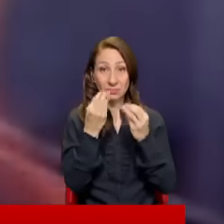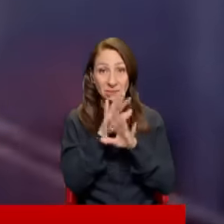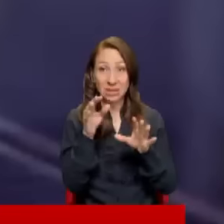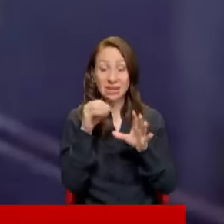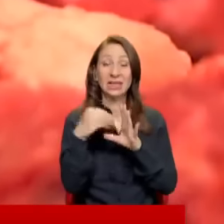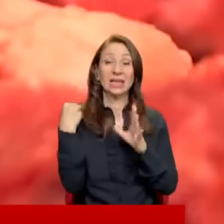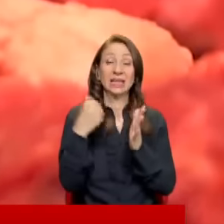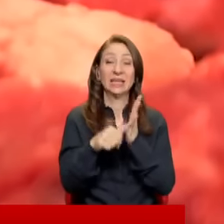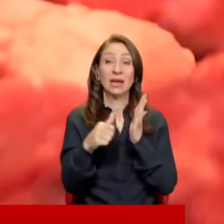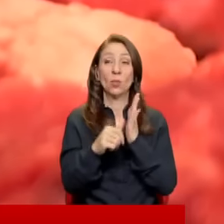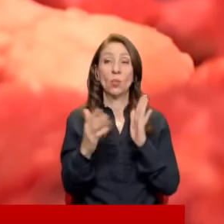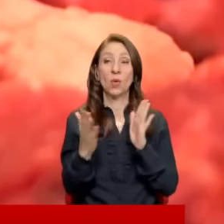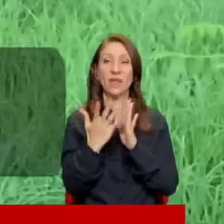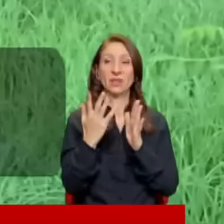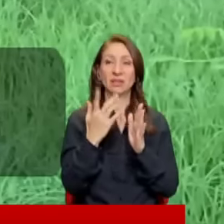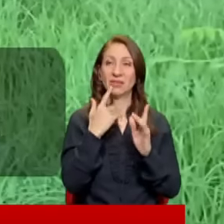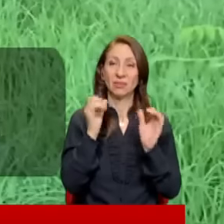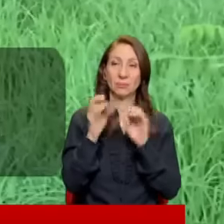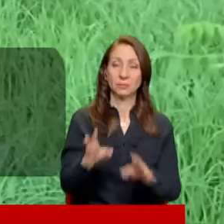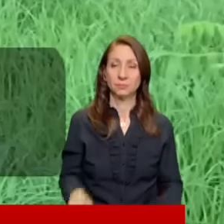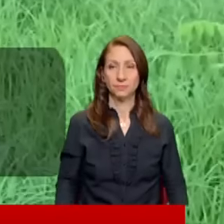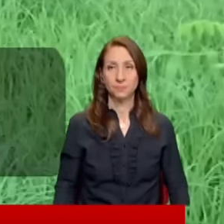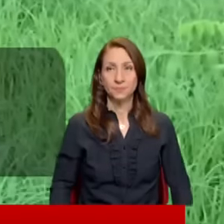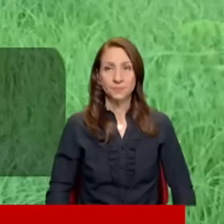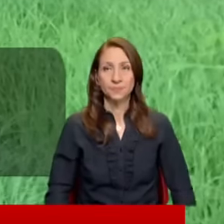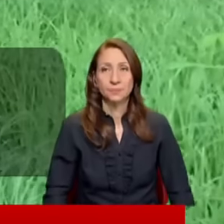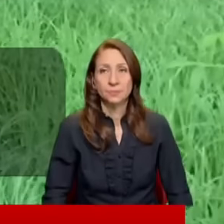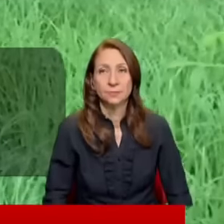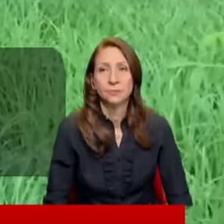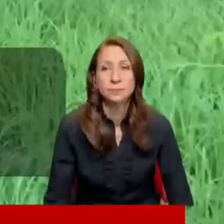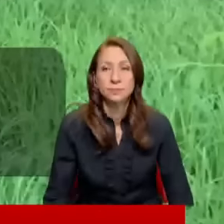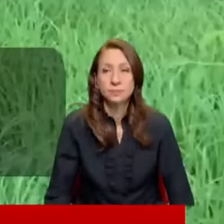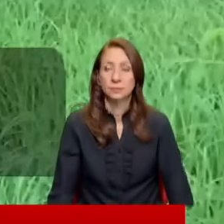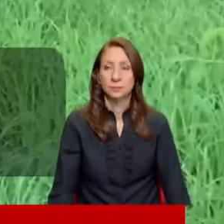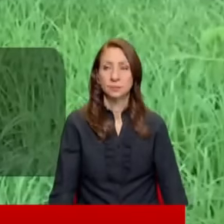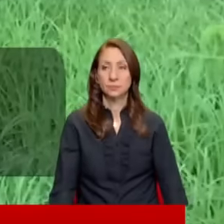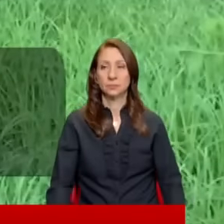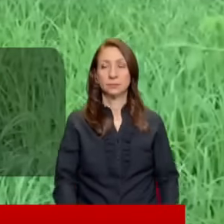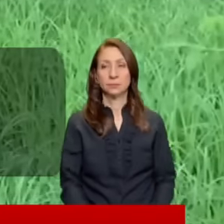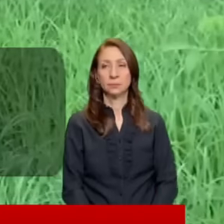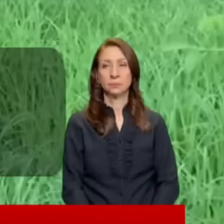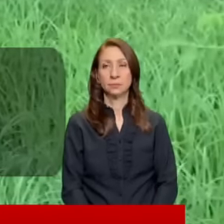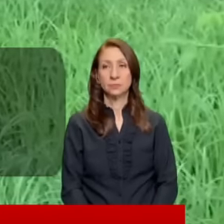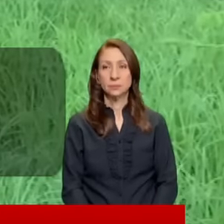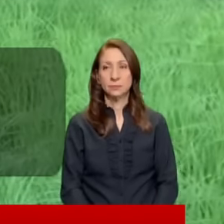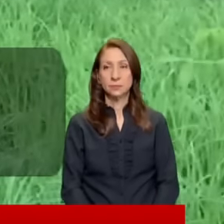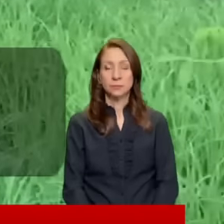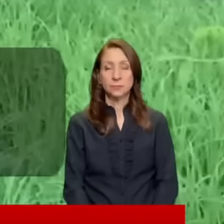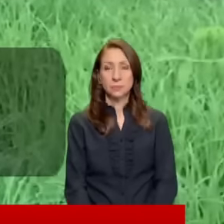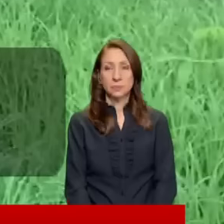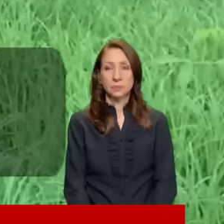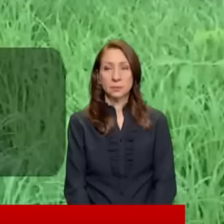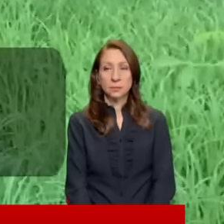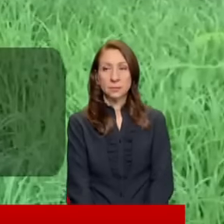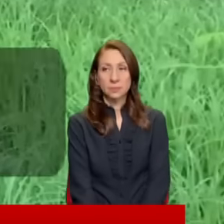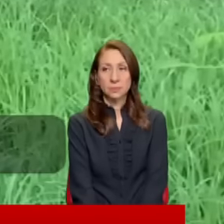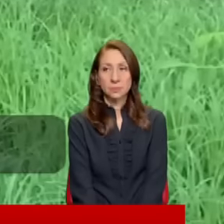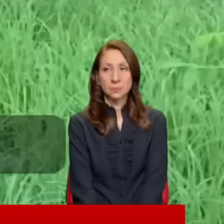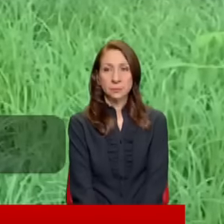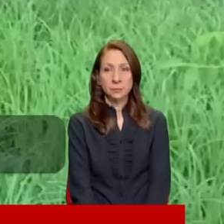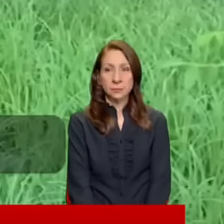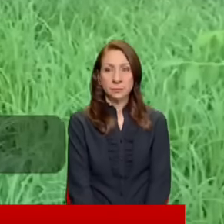tarihe de muhalefetten tepki geldi Biz bu cümleleri çok duyduk et ithalatına hiç durdurmadan devam ettiniz söylemleriniz